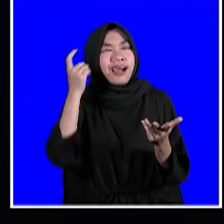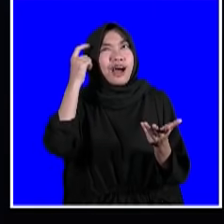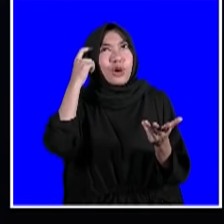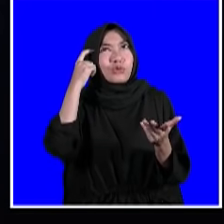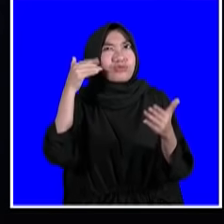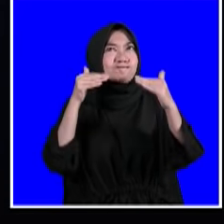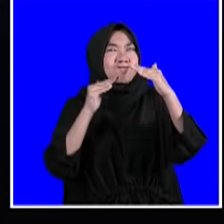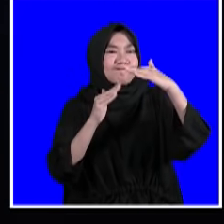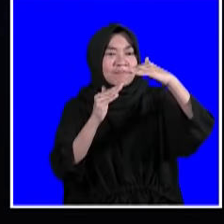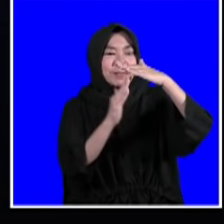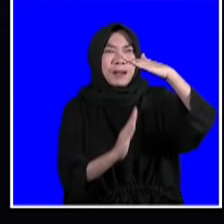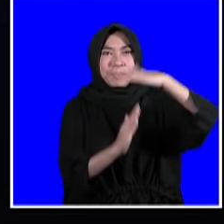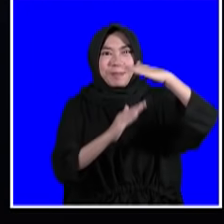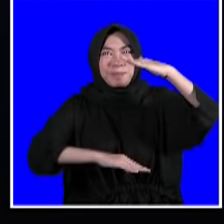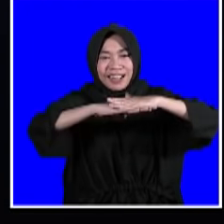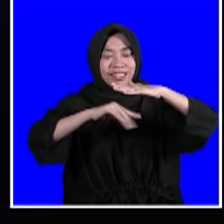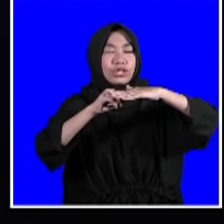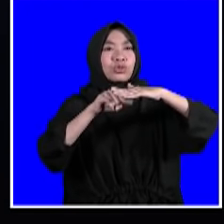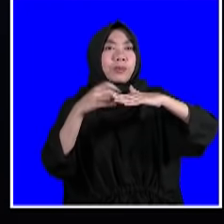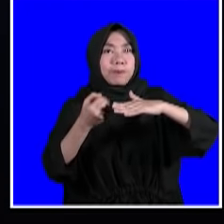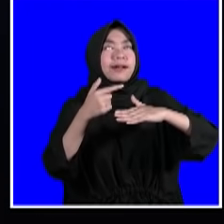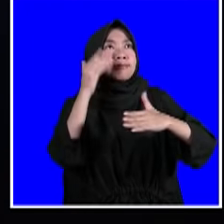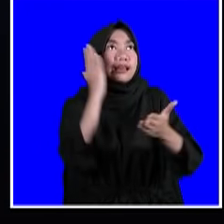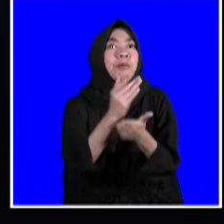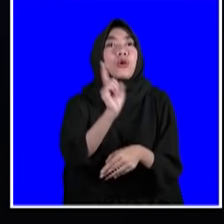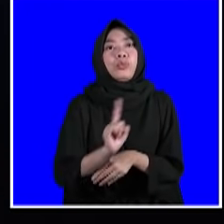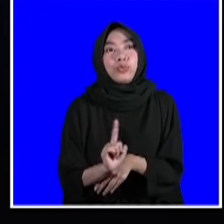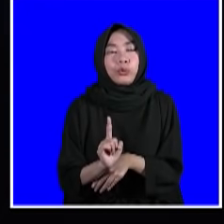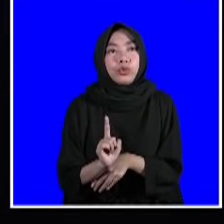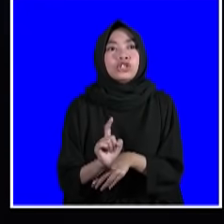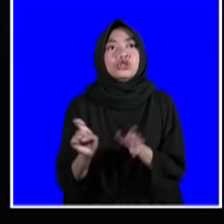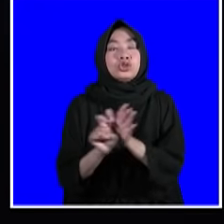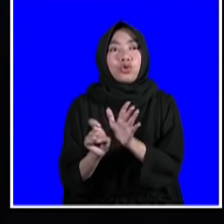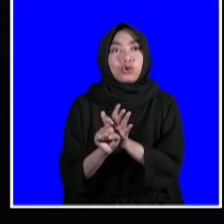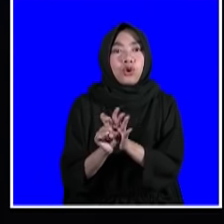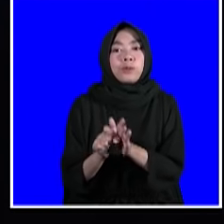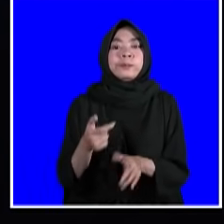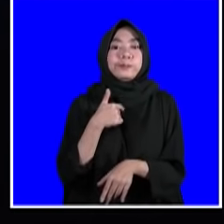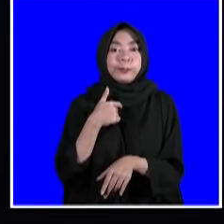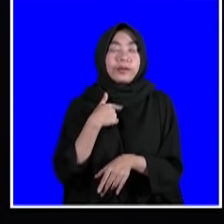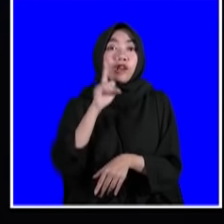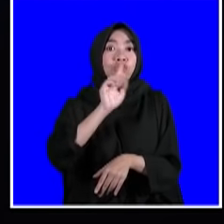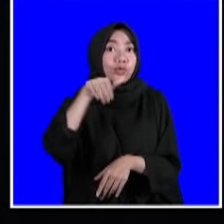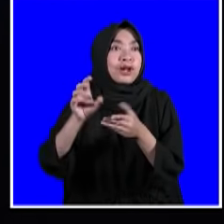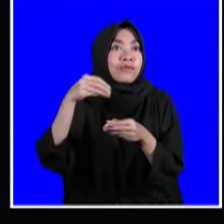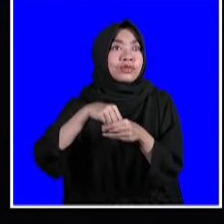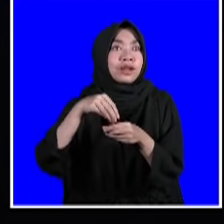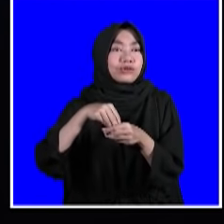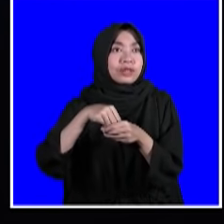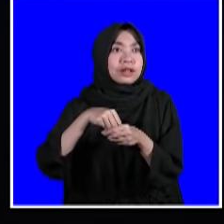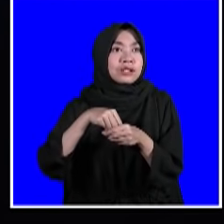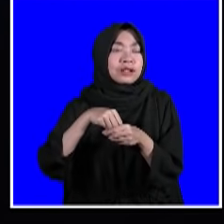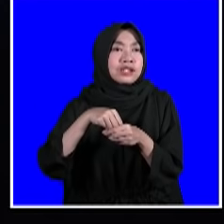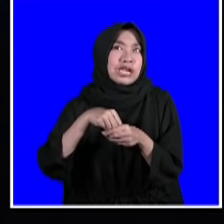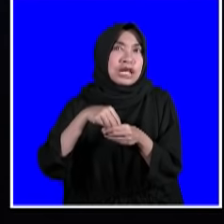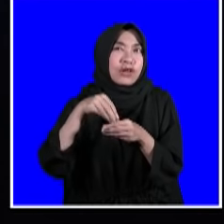berapa batasan jumlah keuntungan yang ingin Anda capai. Contoh misalnya, dalam setahun Anda menginginkan untuk